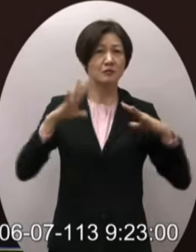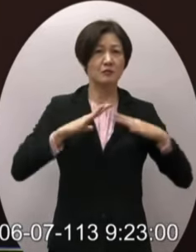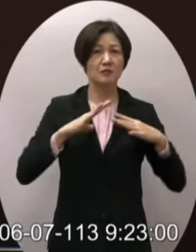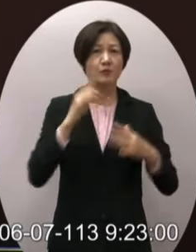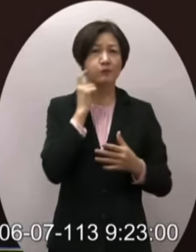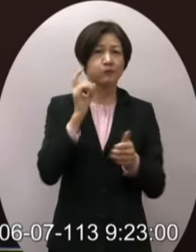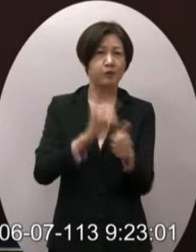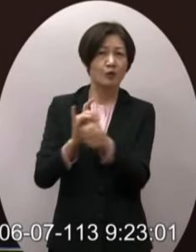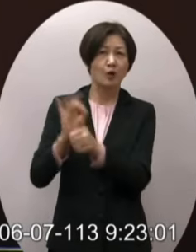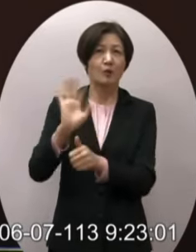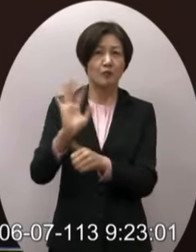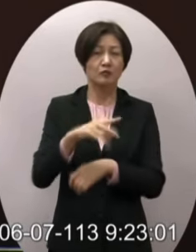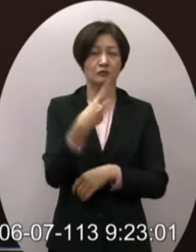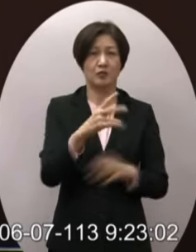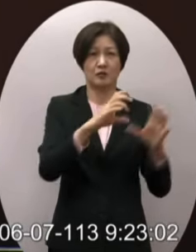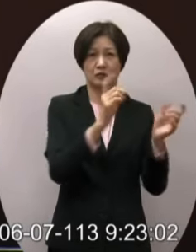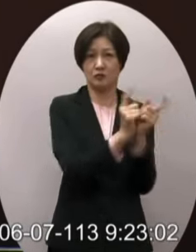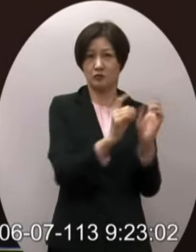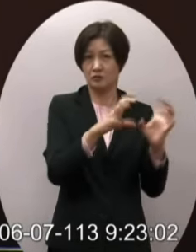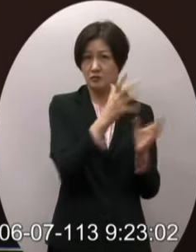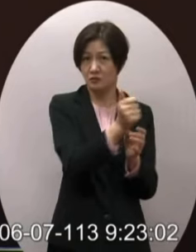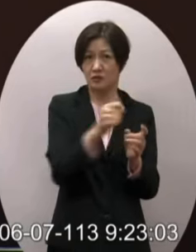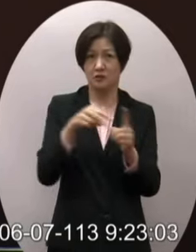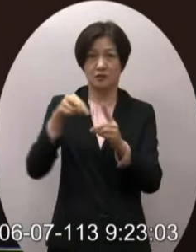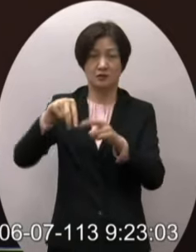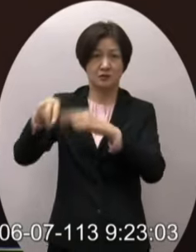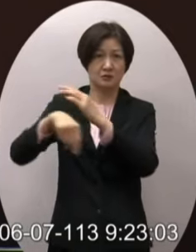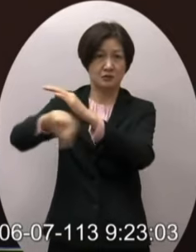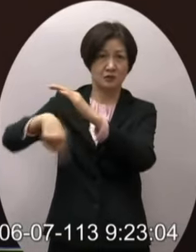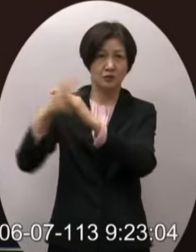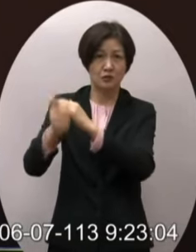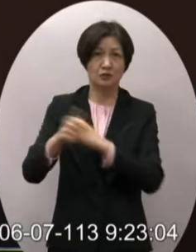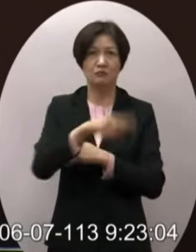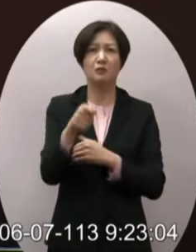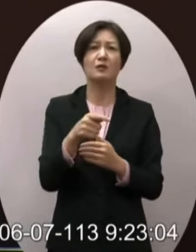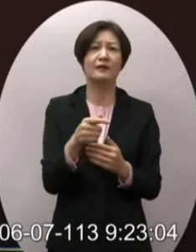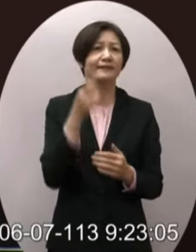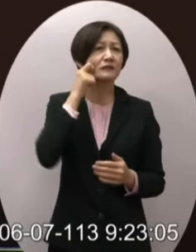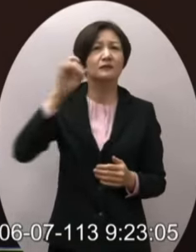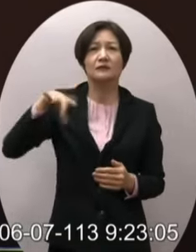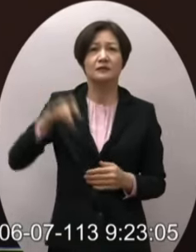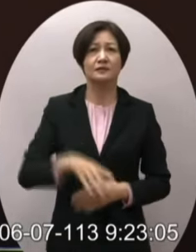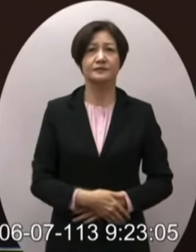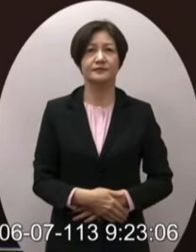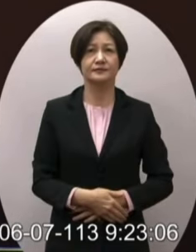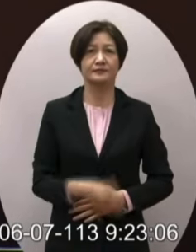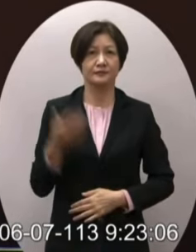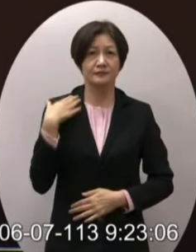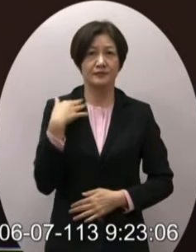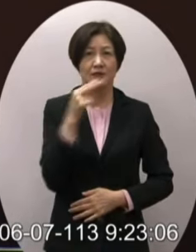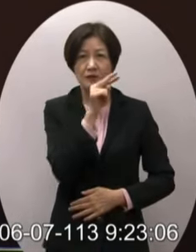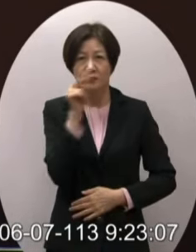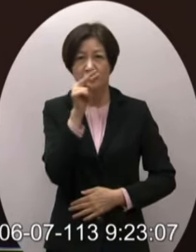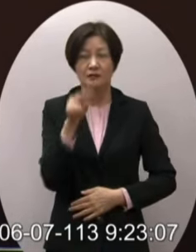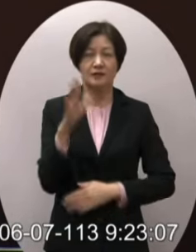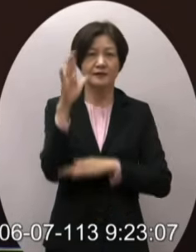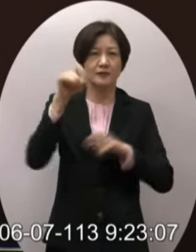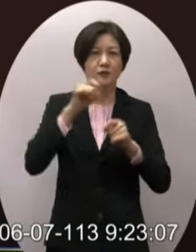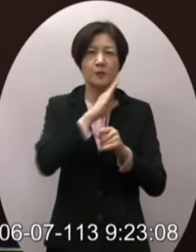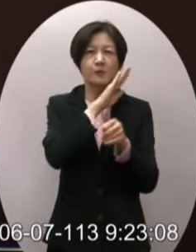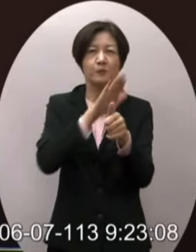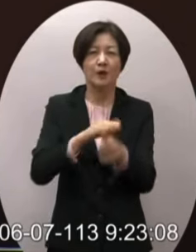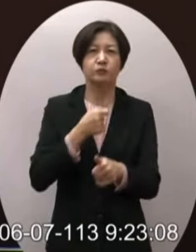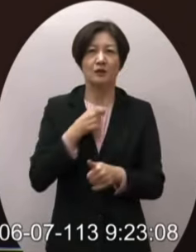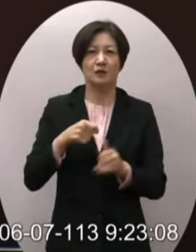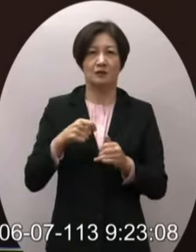总统、对行政院来说，到底哪里有挚爱难行的地方？过去我们看到，为了护航政策，行政